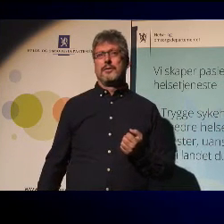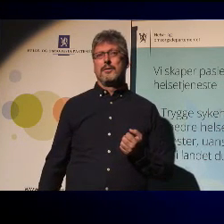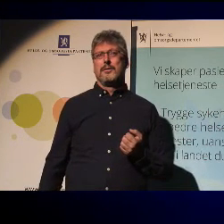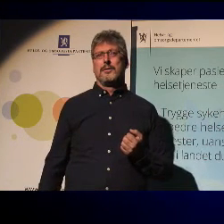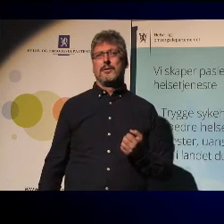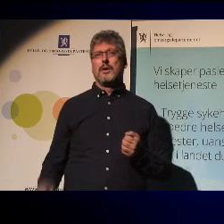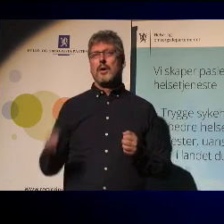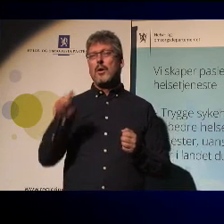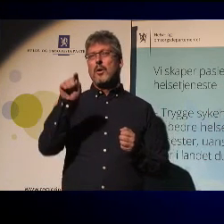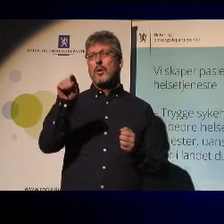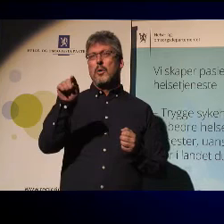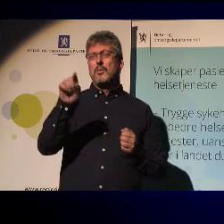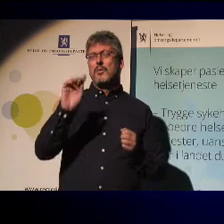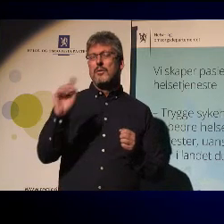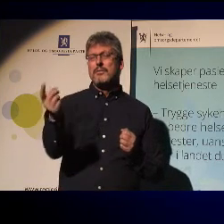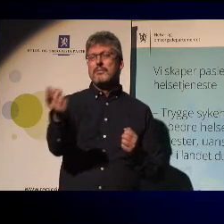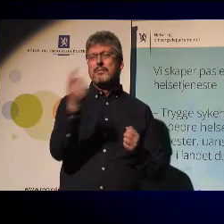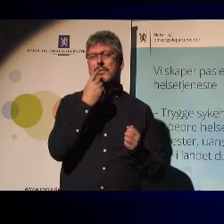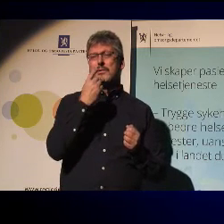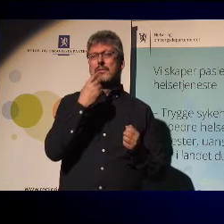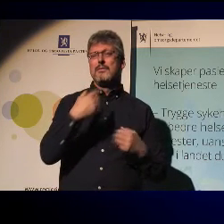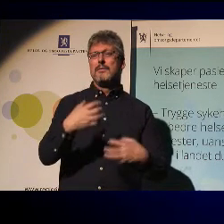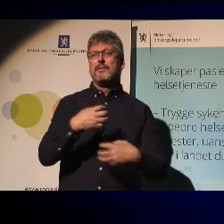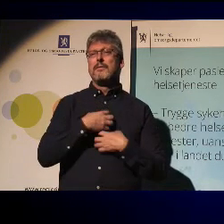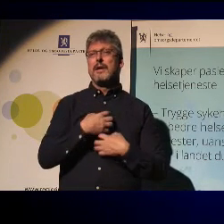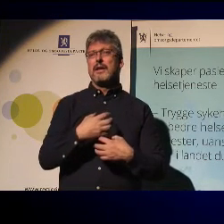Och du kallar mig för det fel.